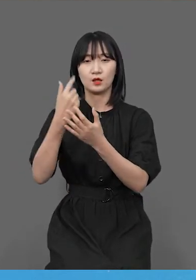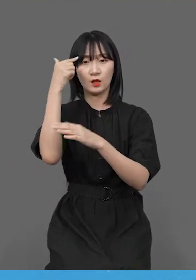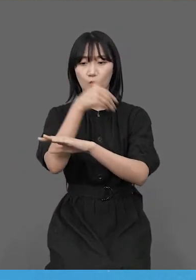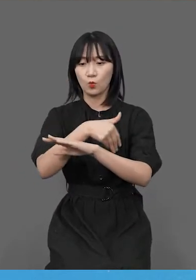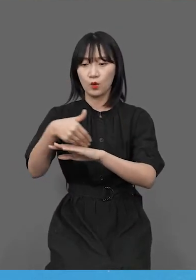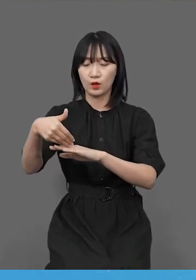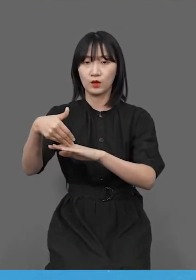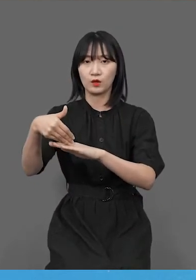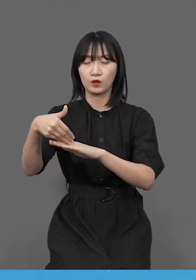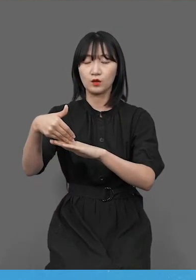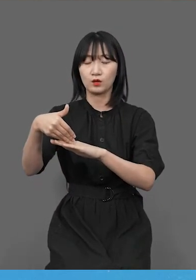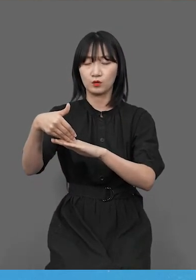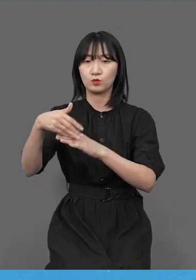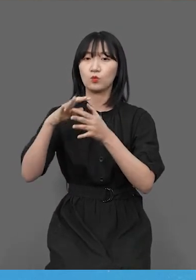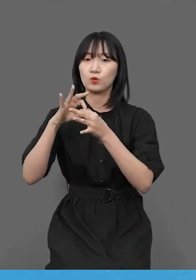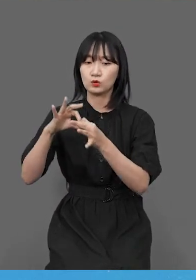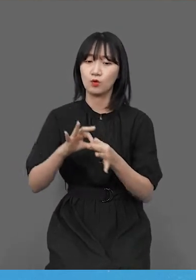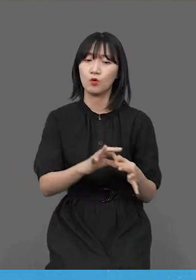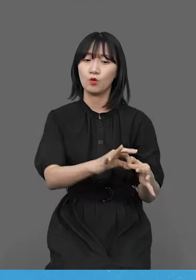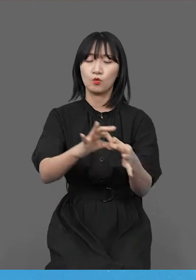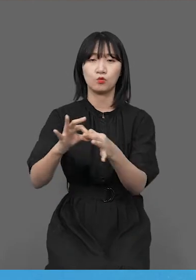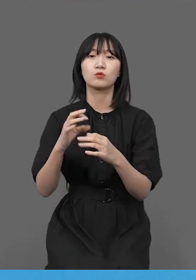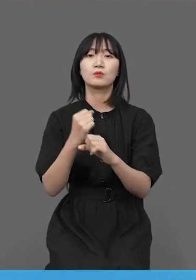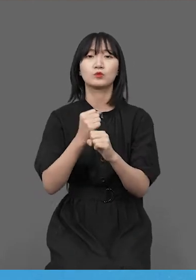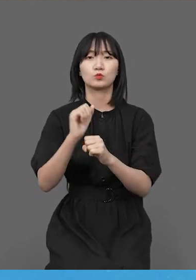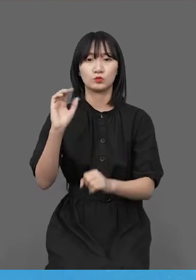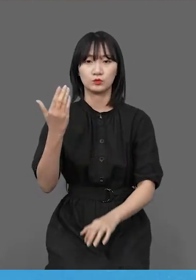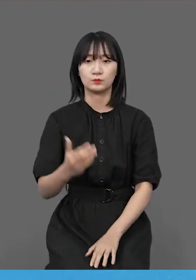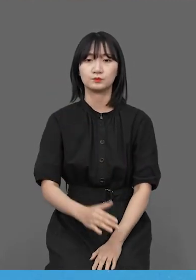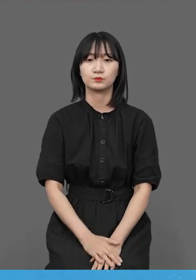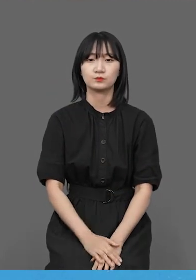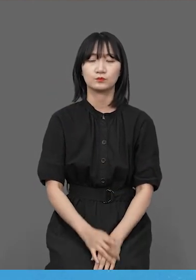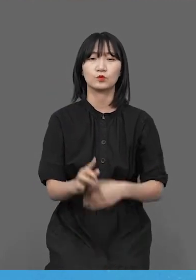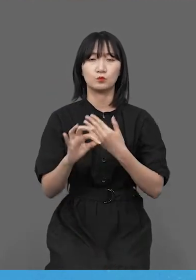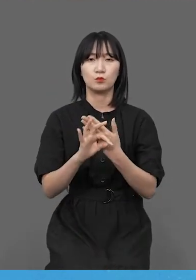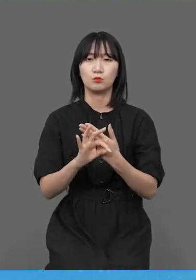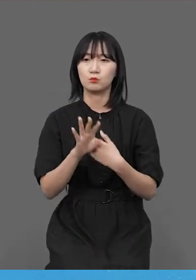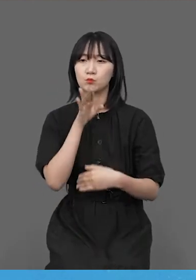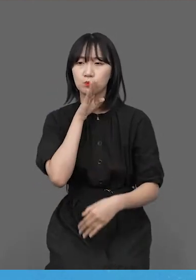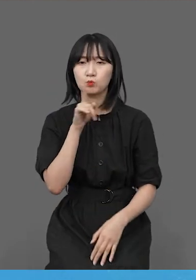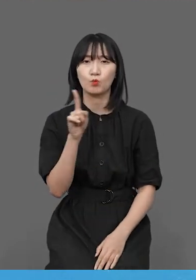것이다. 이렇게 저는 주장하고 싶은 거예요. 그러면 어느 쪽이 맞느냐?